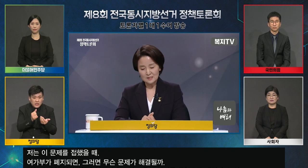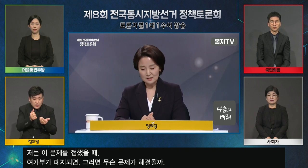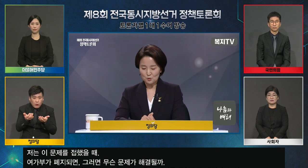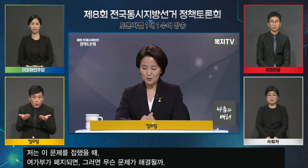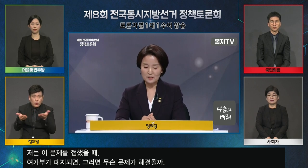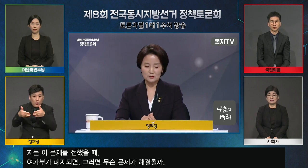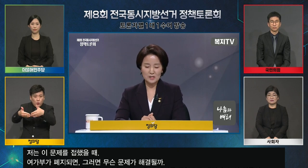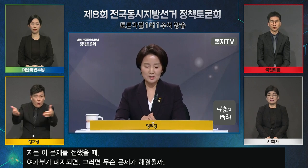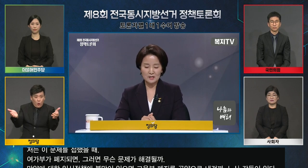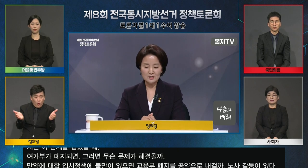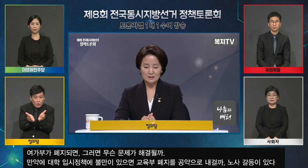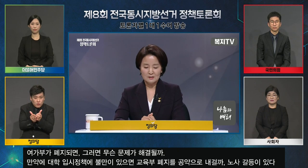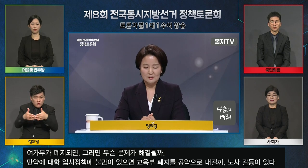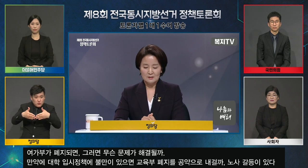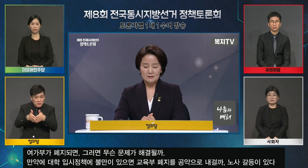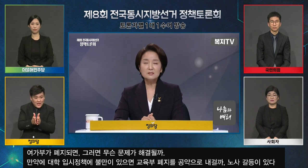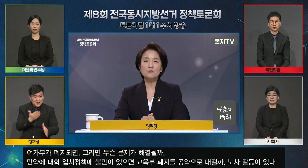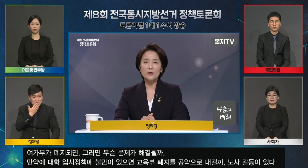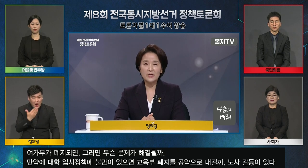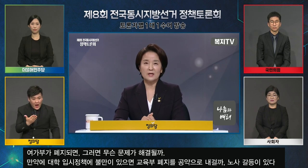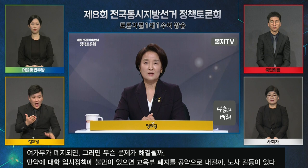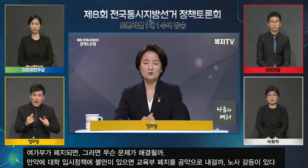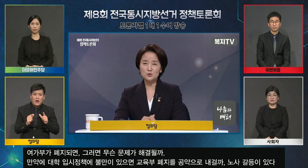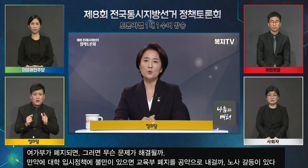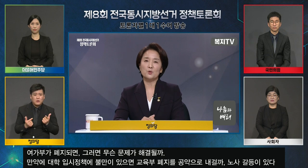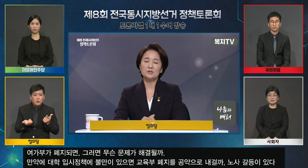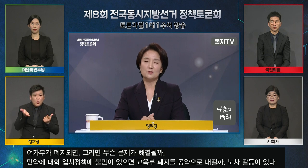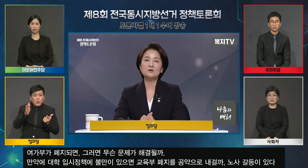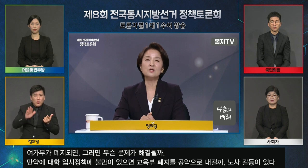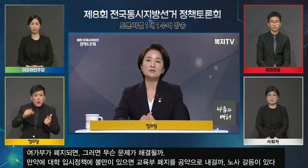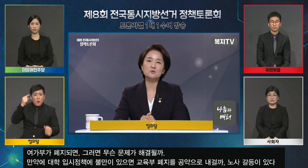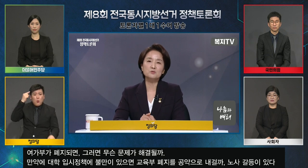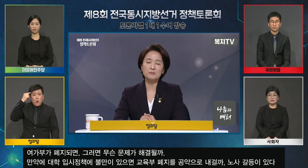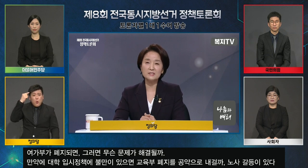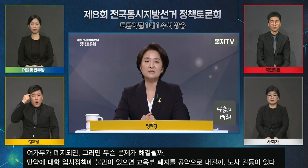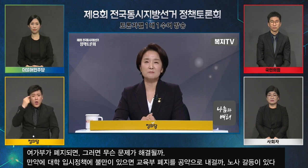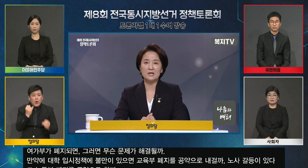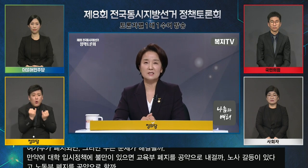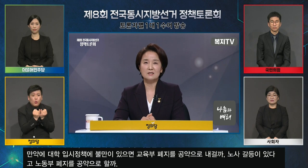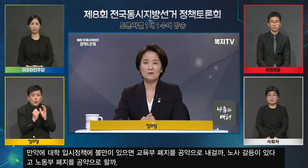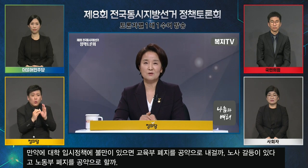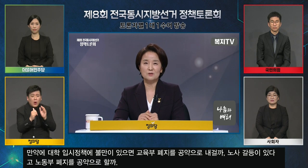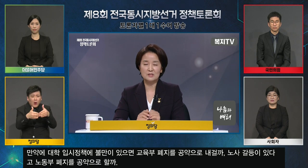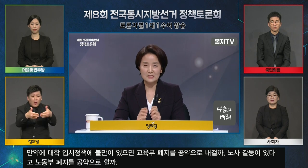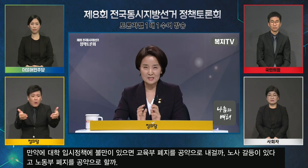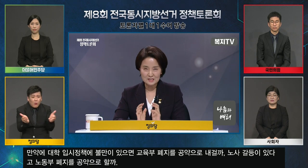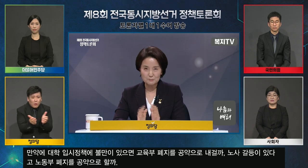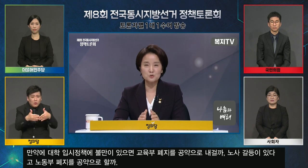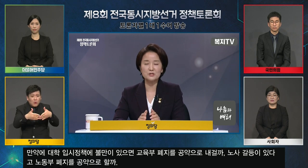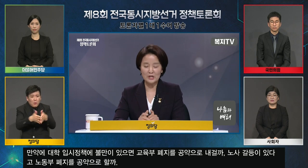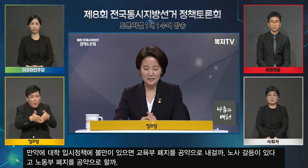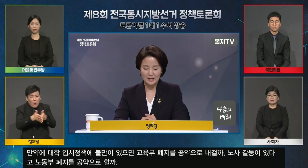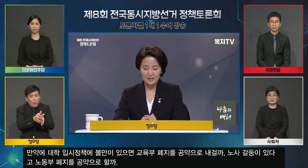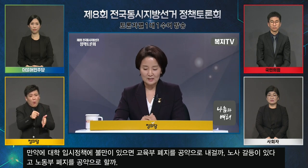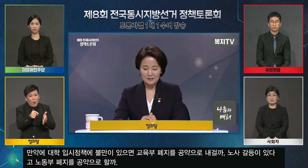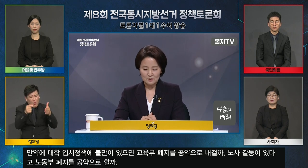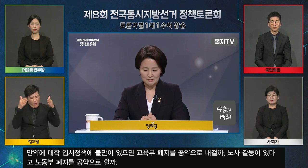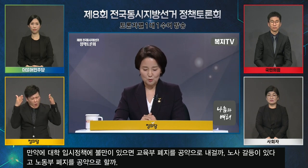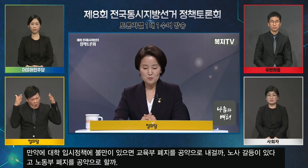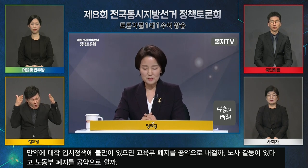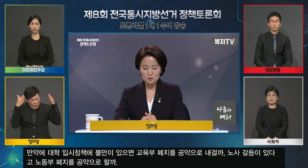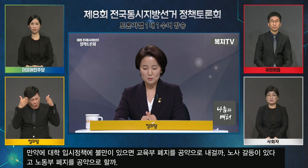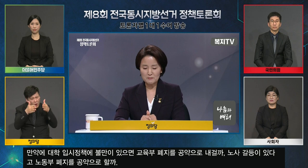공약으로 할까? 근데 왜 유독 여성가족부 폐지에만 집중이 될까